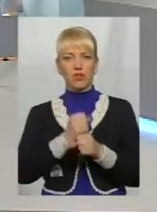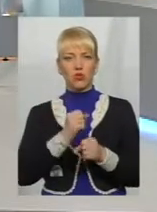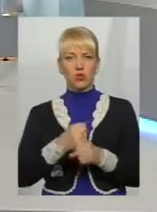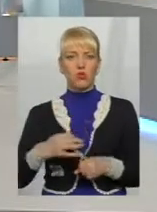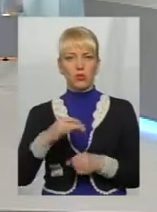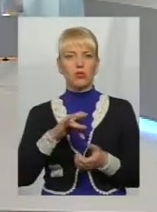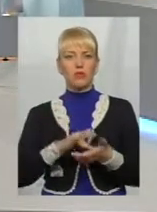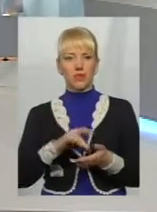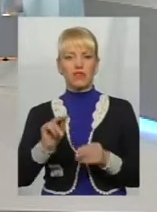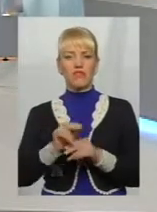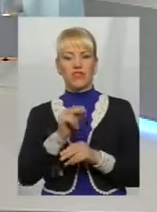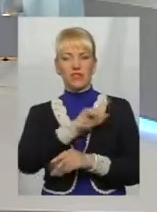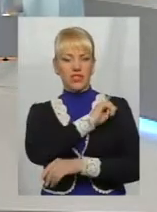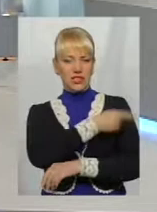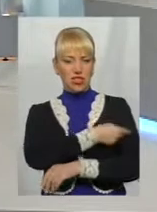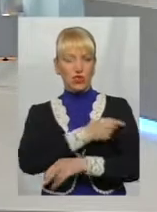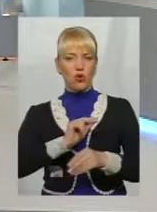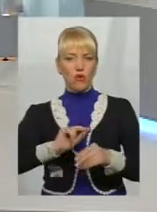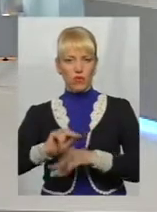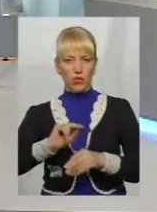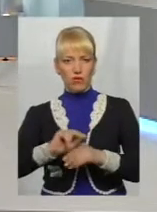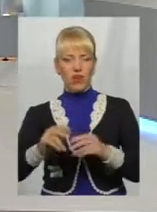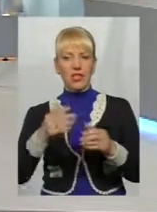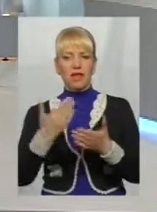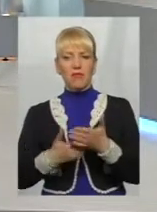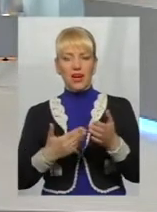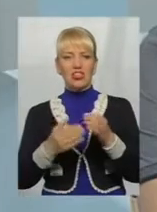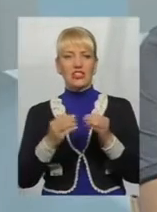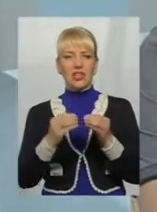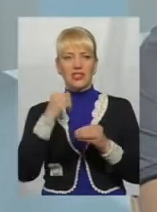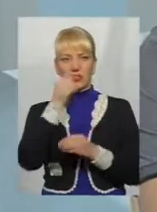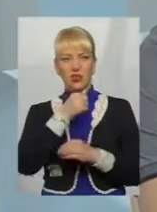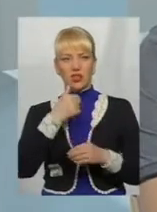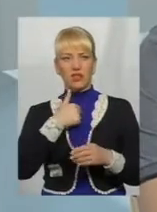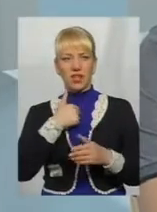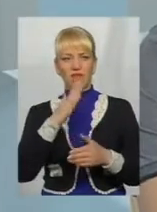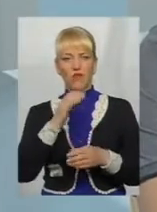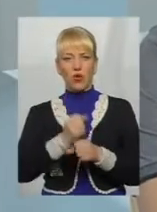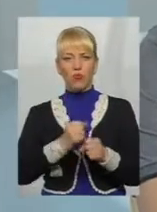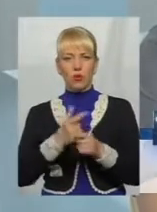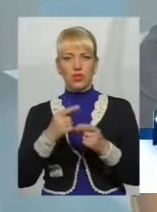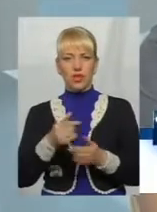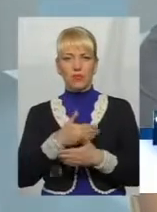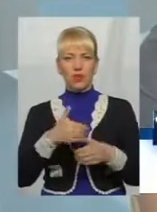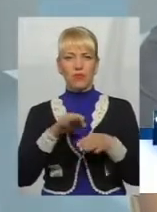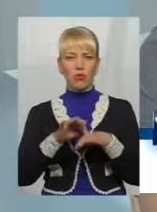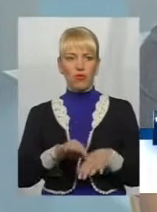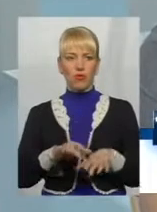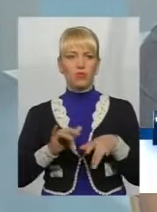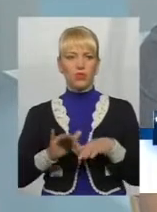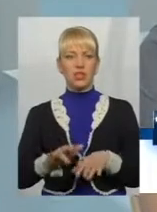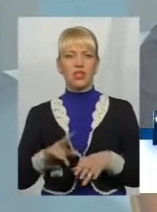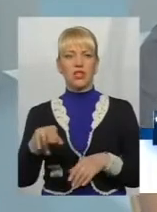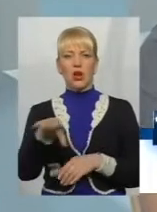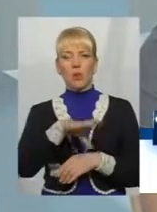центрі фізичного виховання. Майже 10 років я в роботі, де ми проводимо заходи по